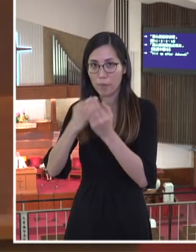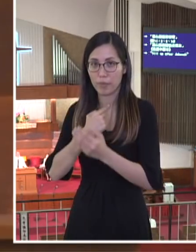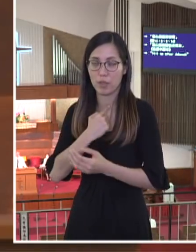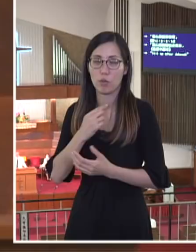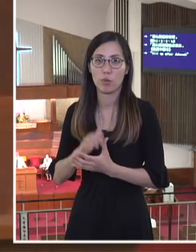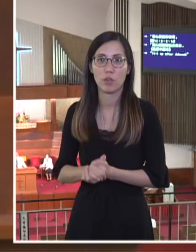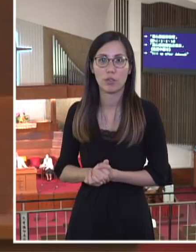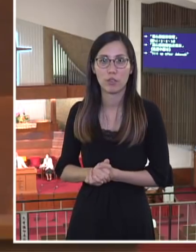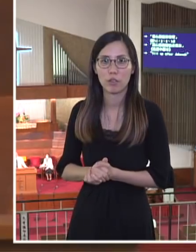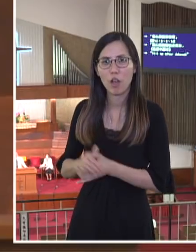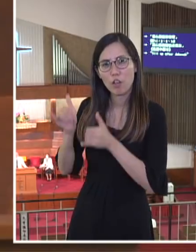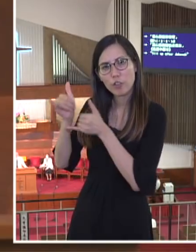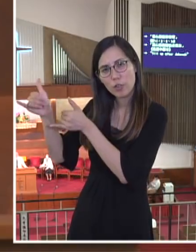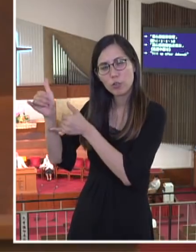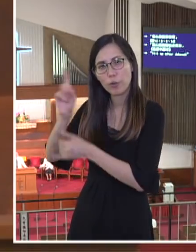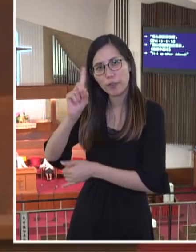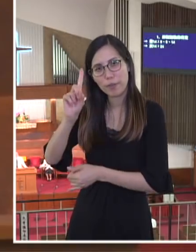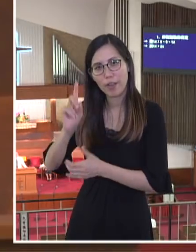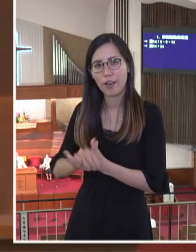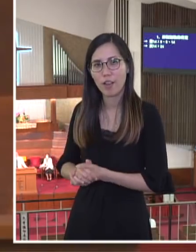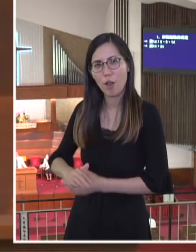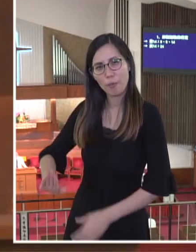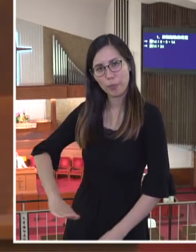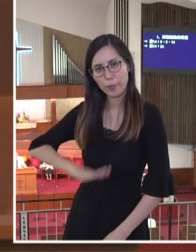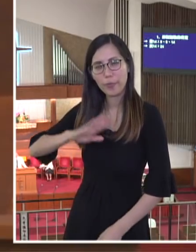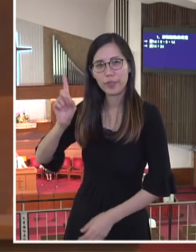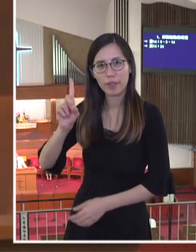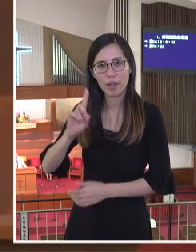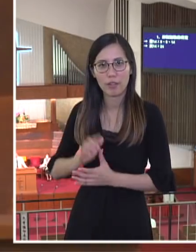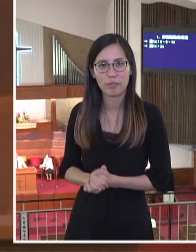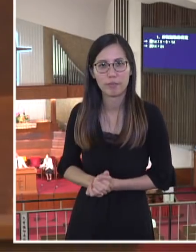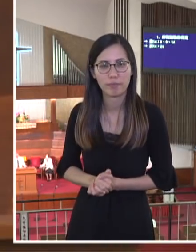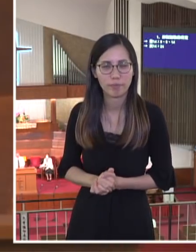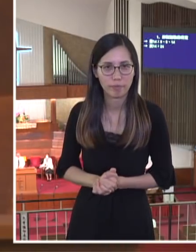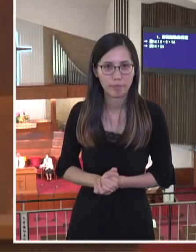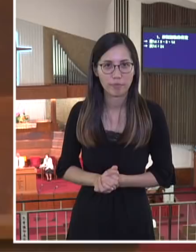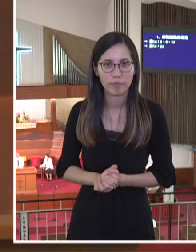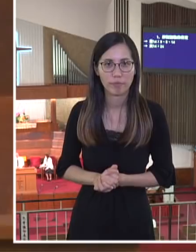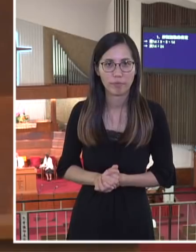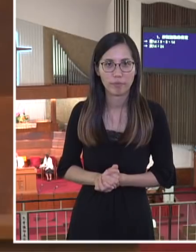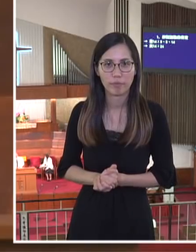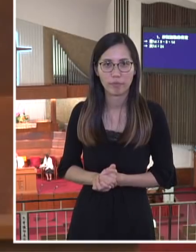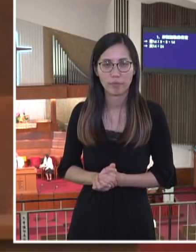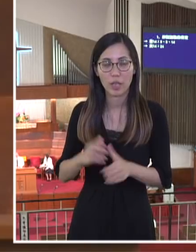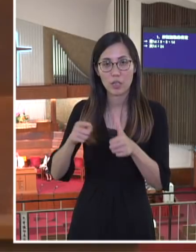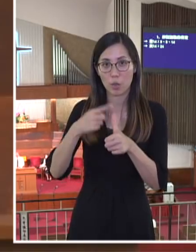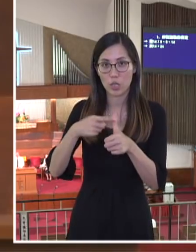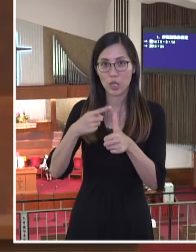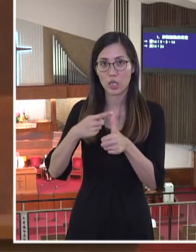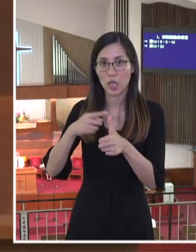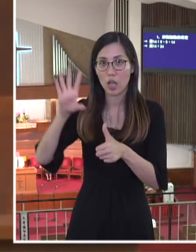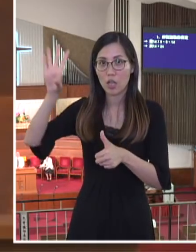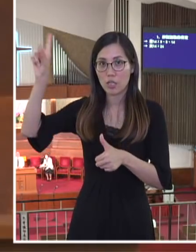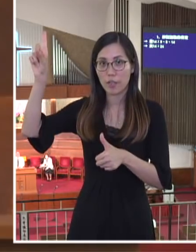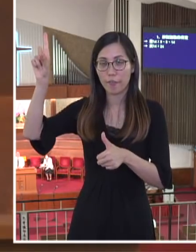怎样为之跟从耶和华的满。第一个我想先跟大家看神对加勒的肯定，